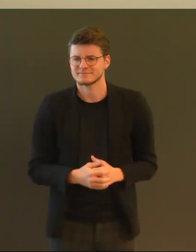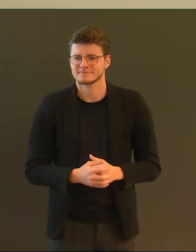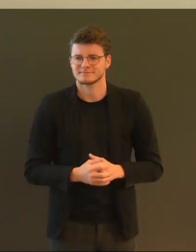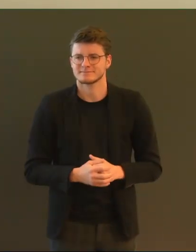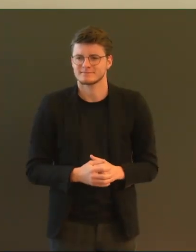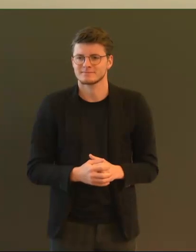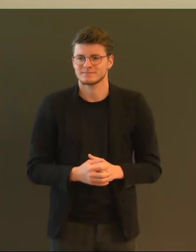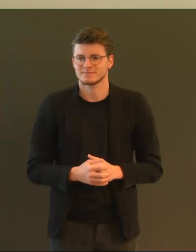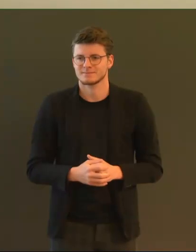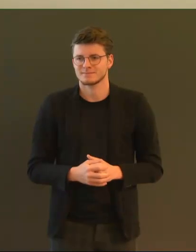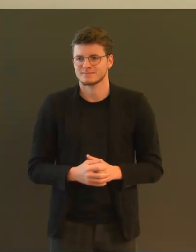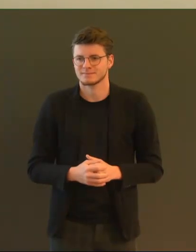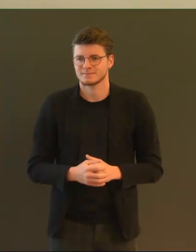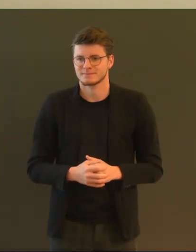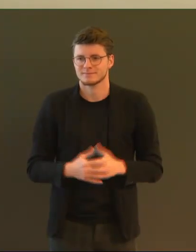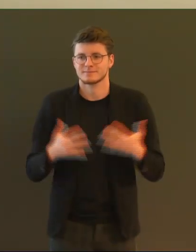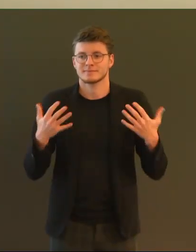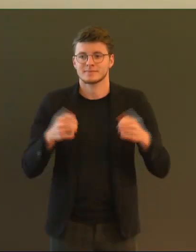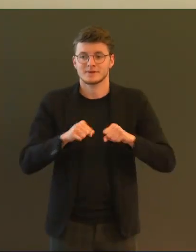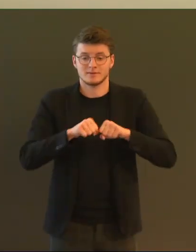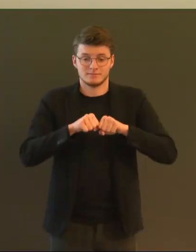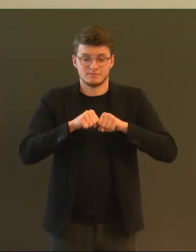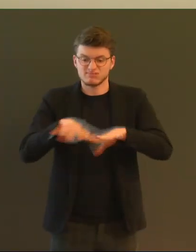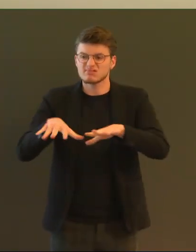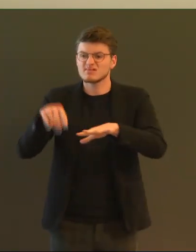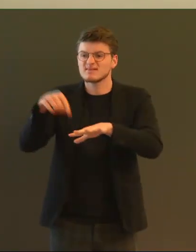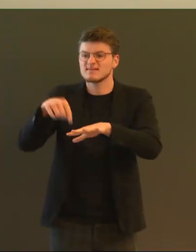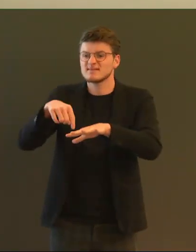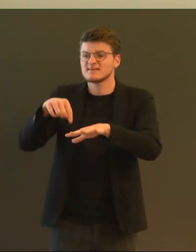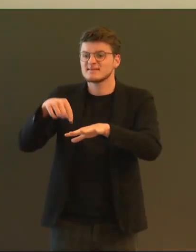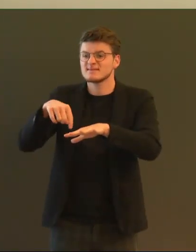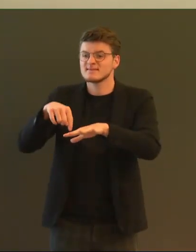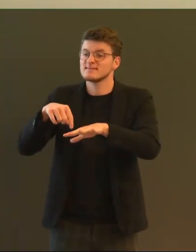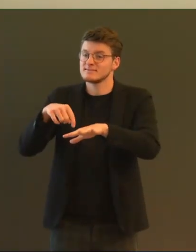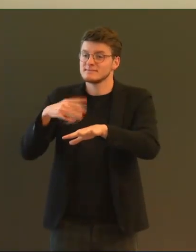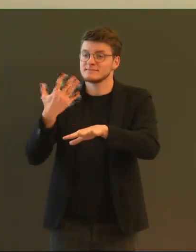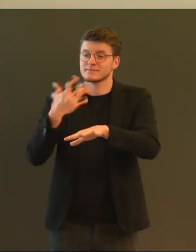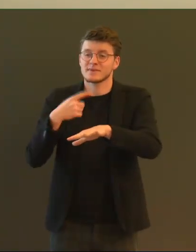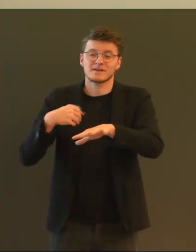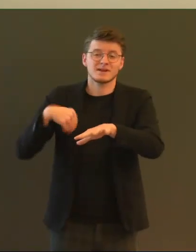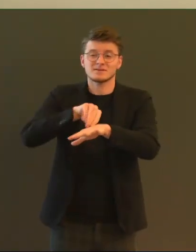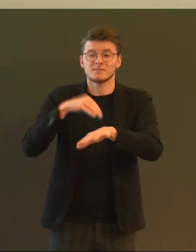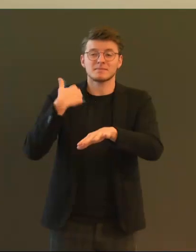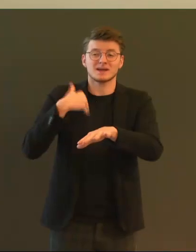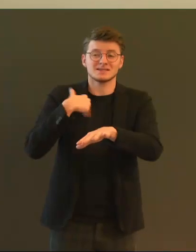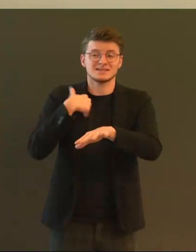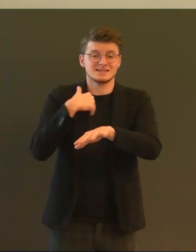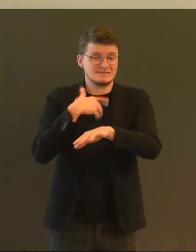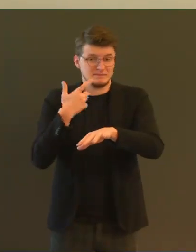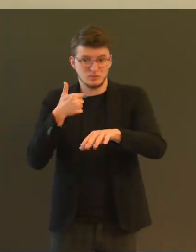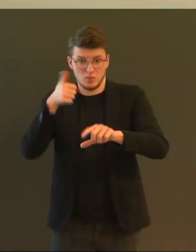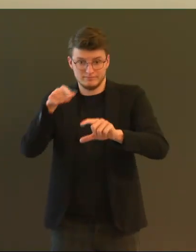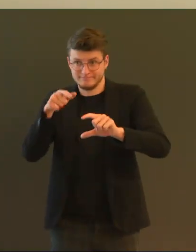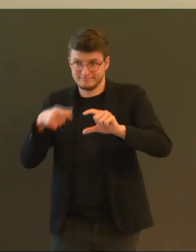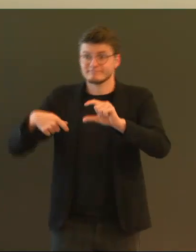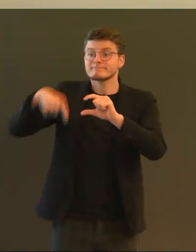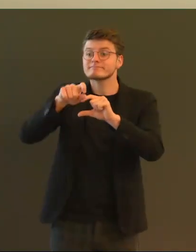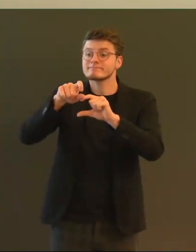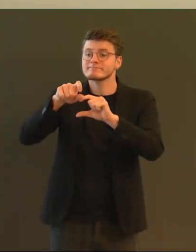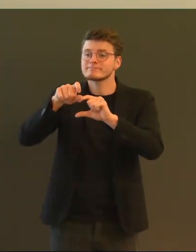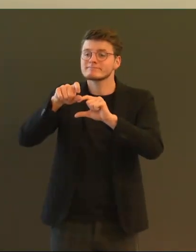De epidemie en de daarmee gepaarde oversterfte heeft zich als een olievlek verspreid in West-Europa